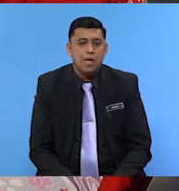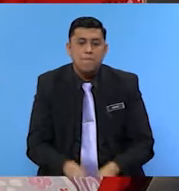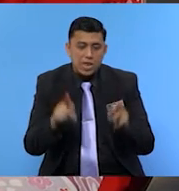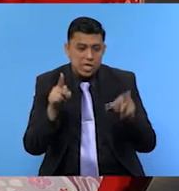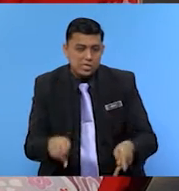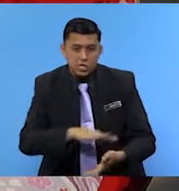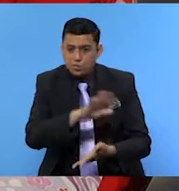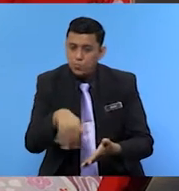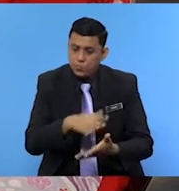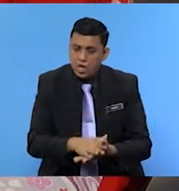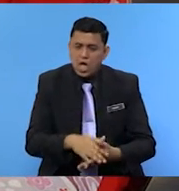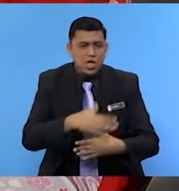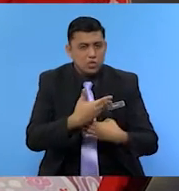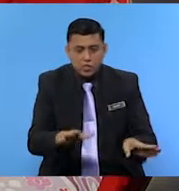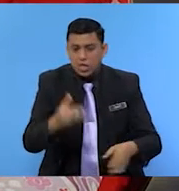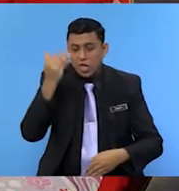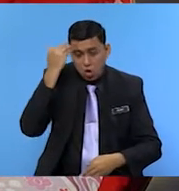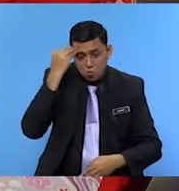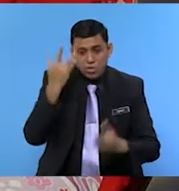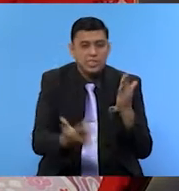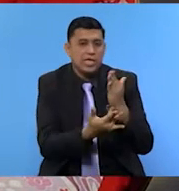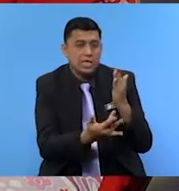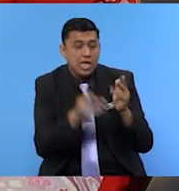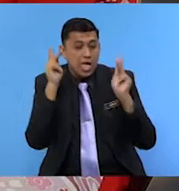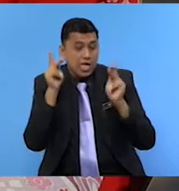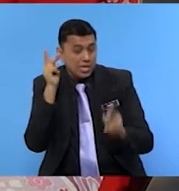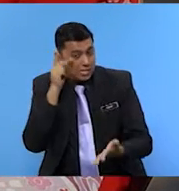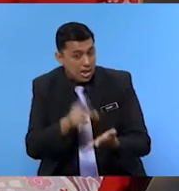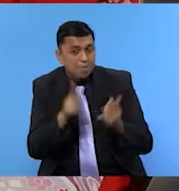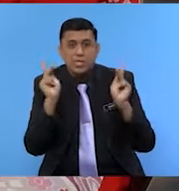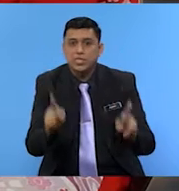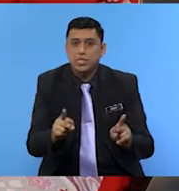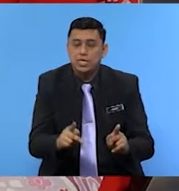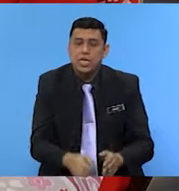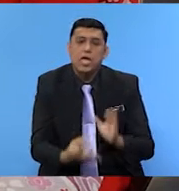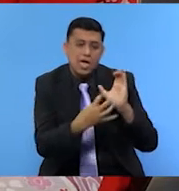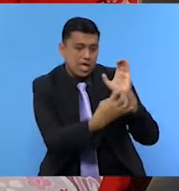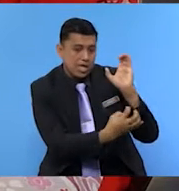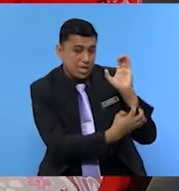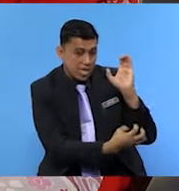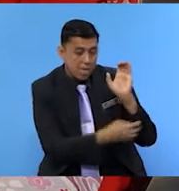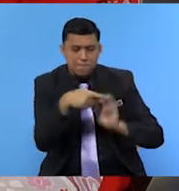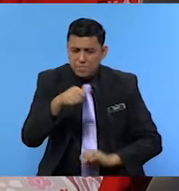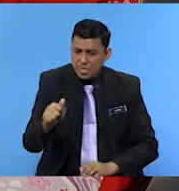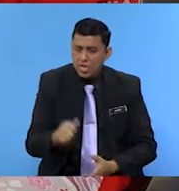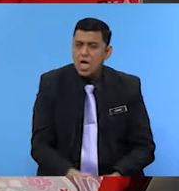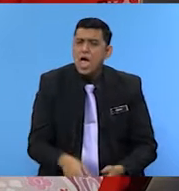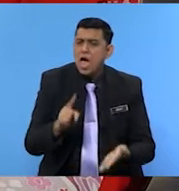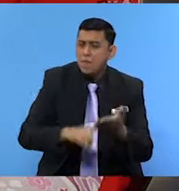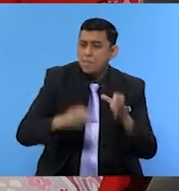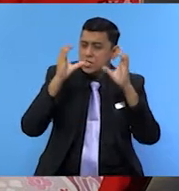yang dikasihi, kita sudah mengetahui beberapa teknik untuk mengenal pasti kehendak soalan esei pengajian UM. Apakah cara yang